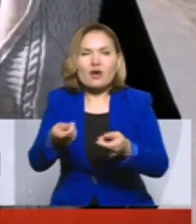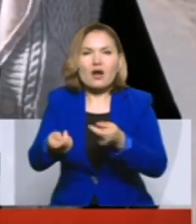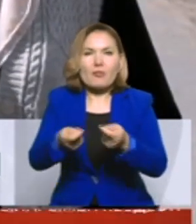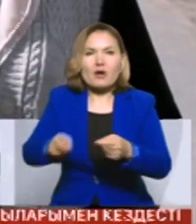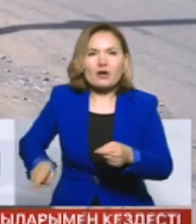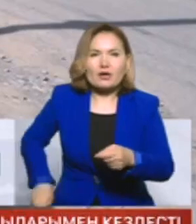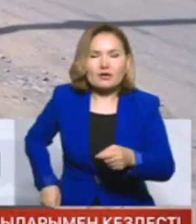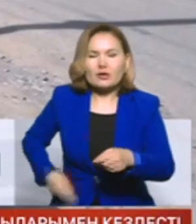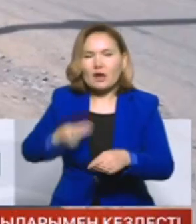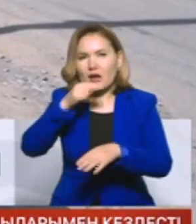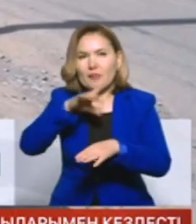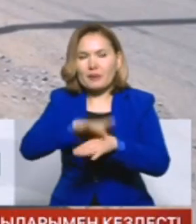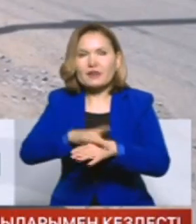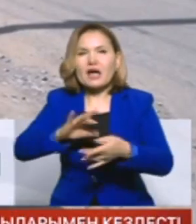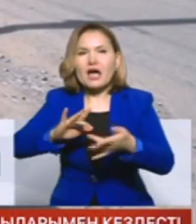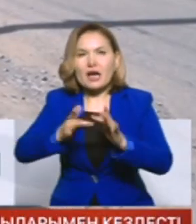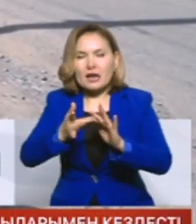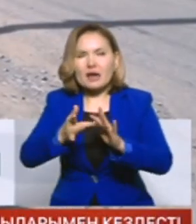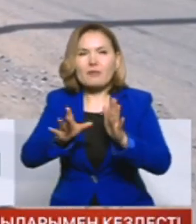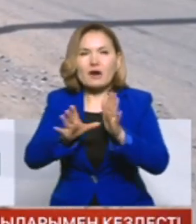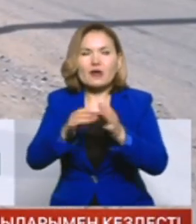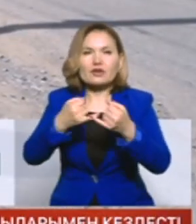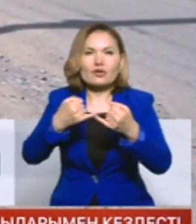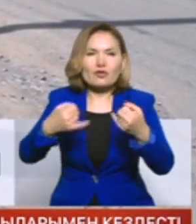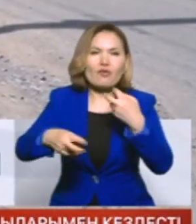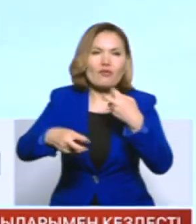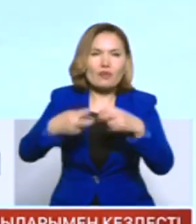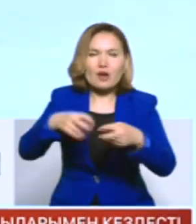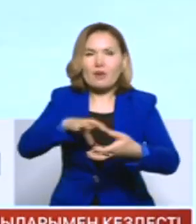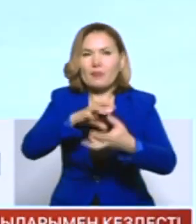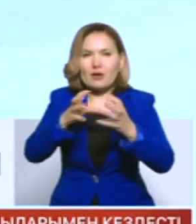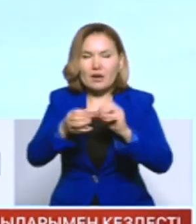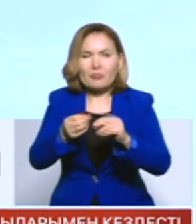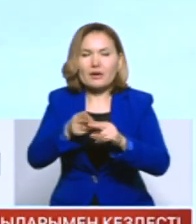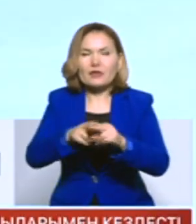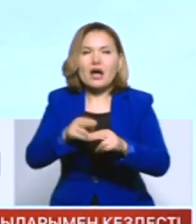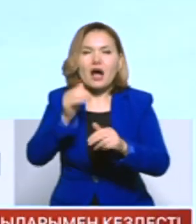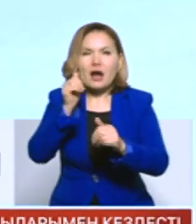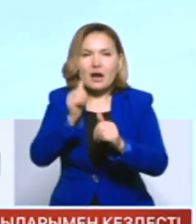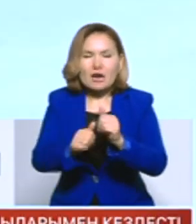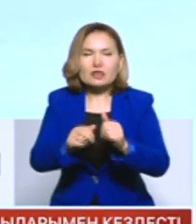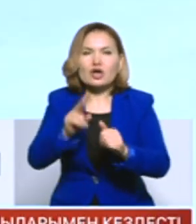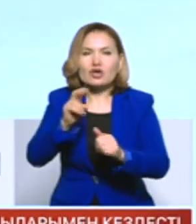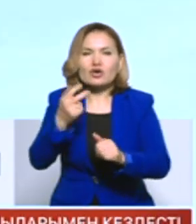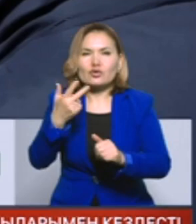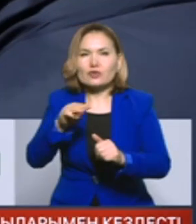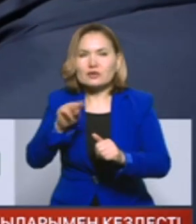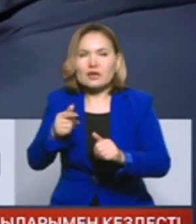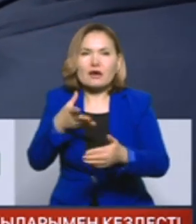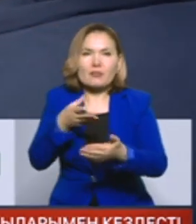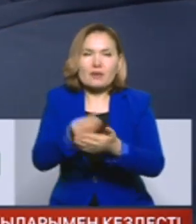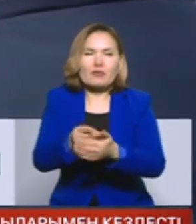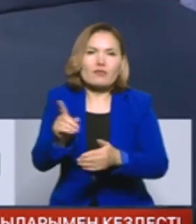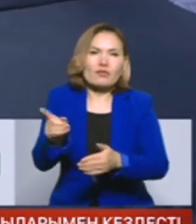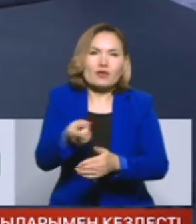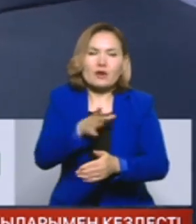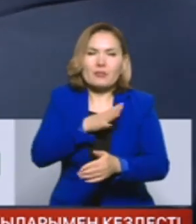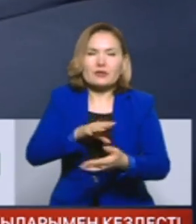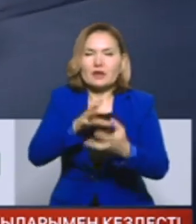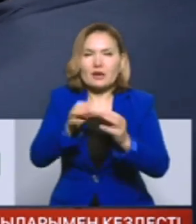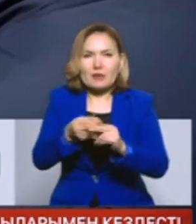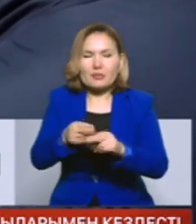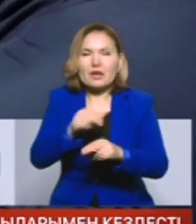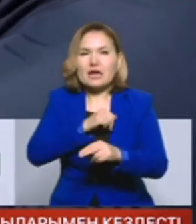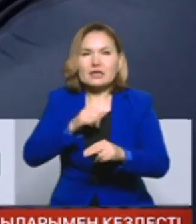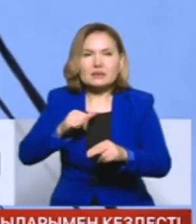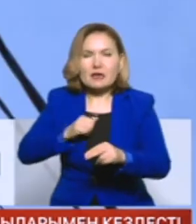бұзды. Олар интернет сымы электр бағаналарына байланғандықтан әрқайсысына 238 теңгеден ақы төле деп талап қойған. Болмаған соң